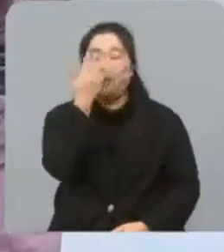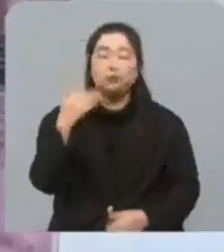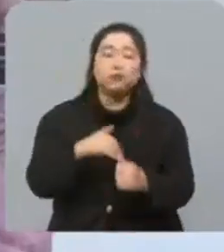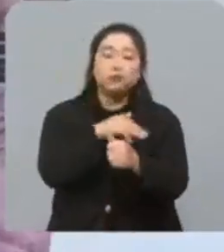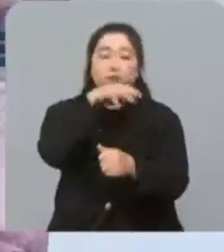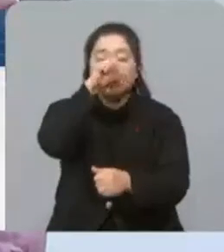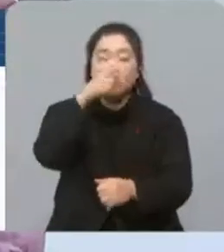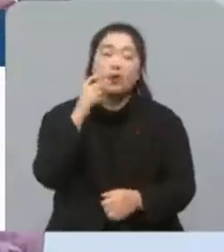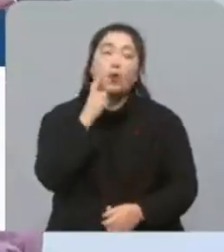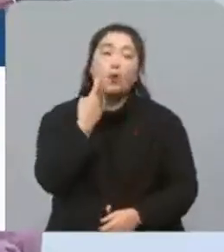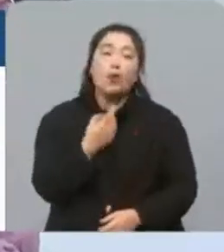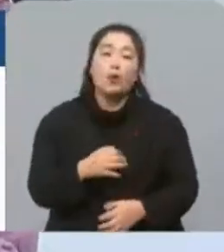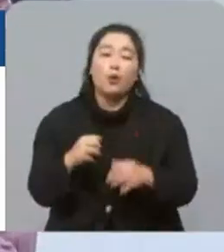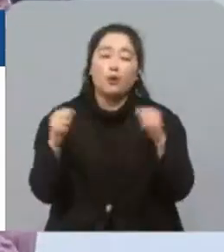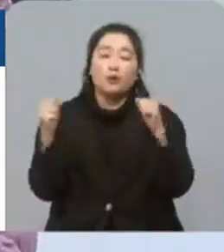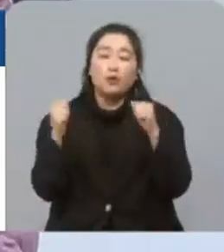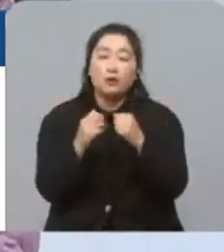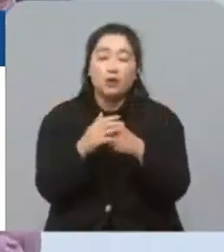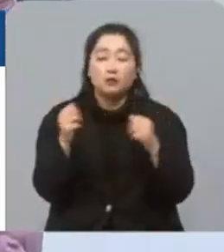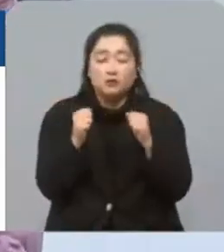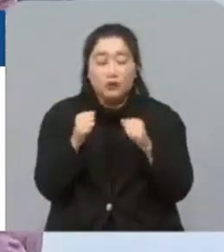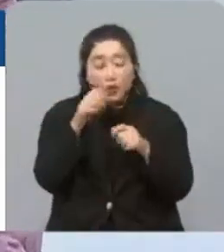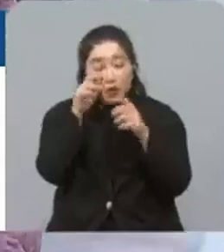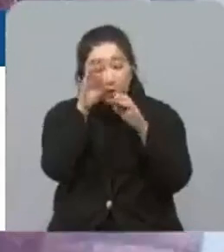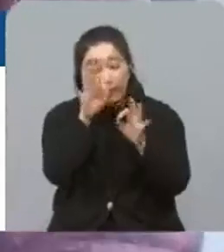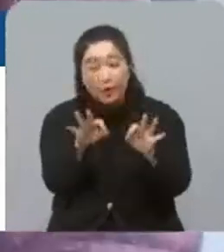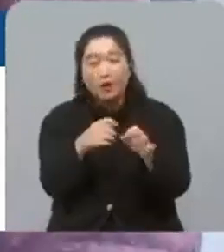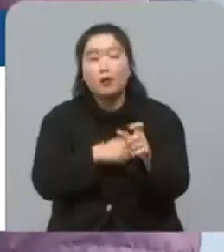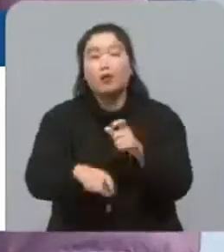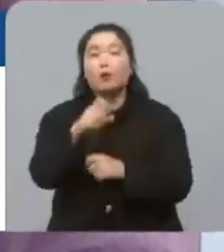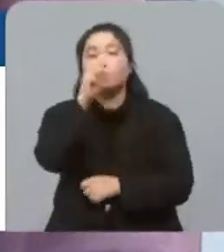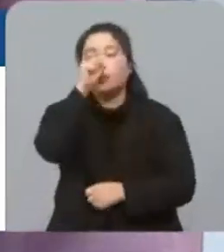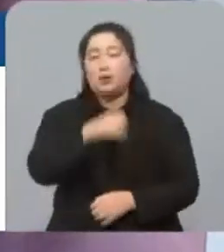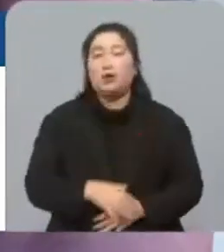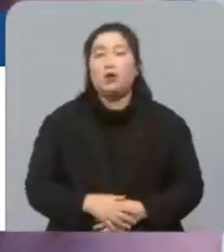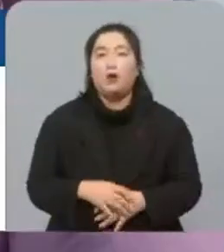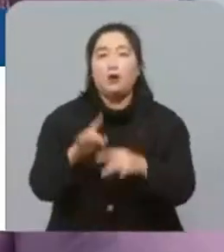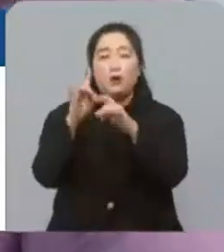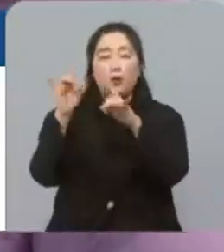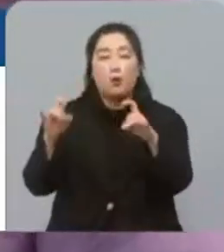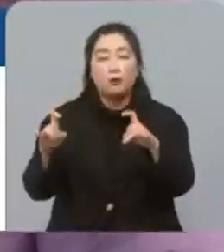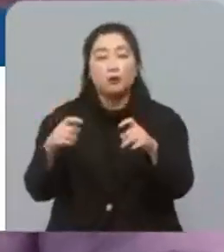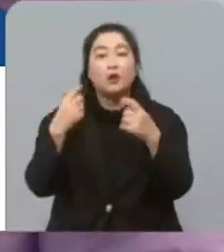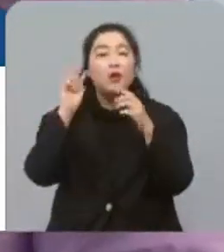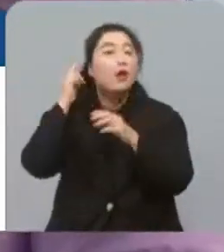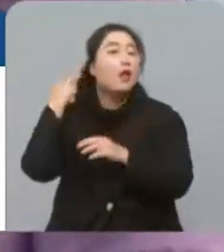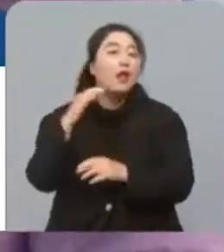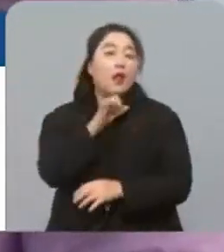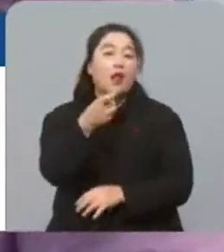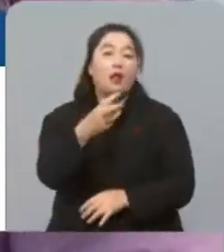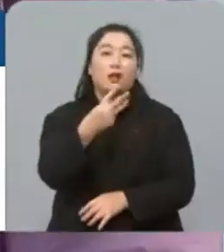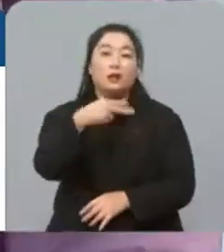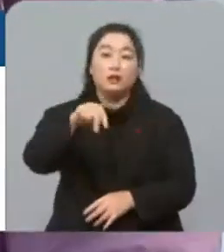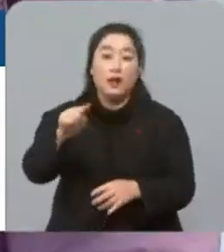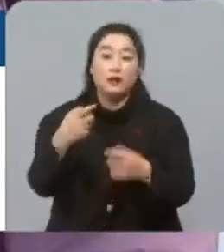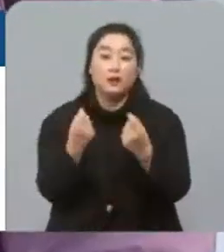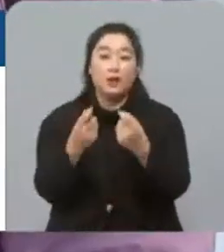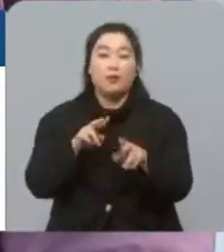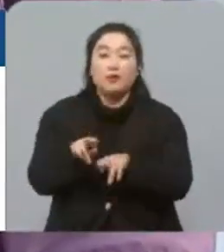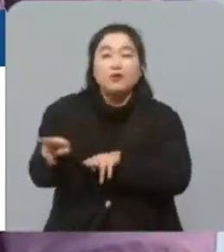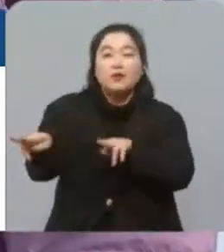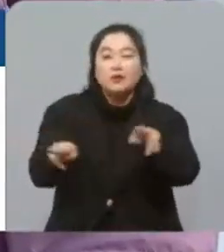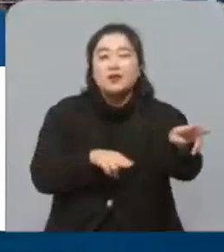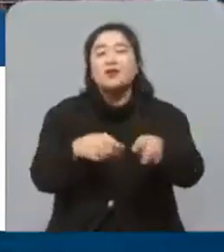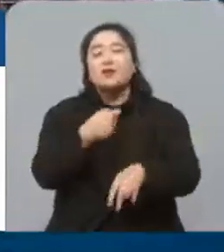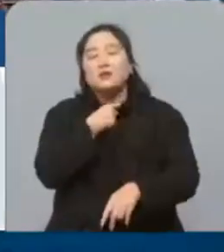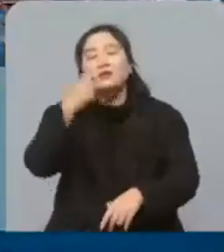예뻐요. 겨울이라 추위 속에서 보니까 더 좋은 것 같아요. 겨울왕국처럼 그 애사처럼 저도 이렇게 스케이트를 타고